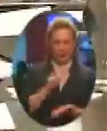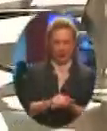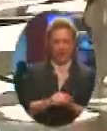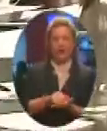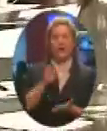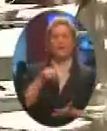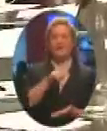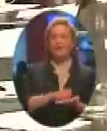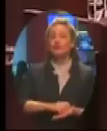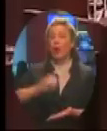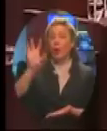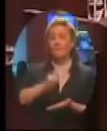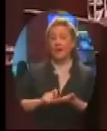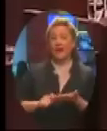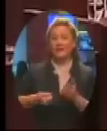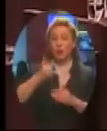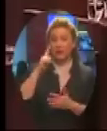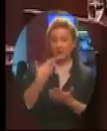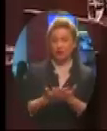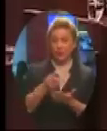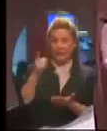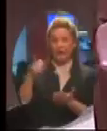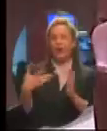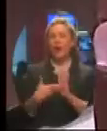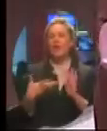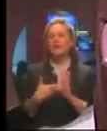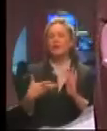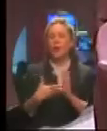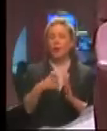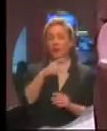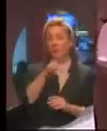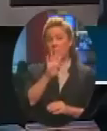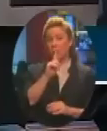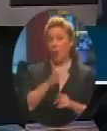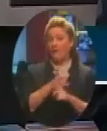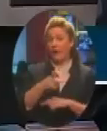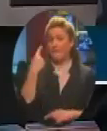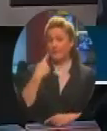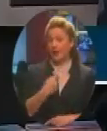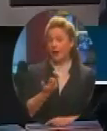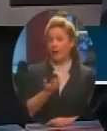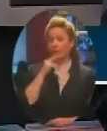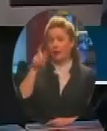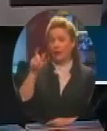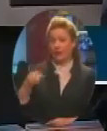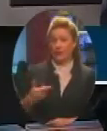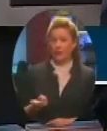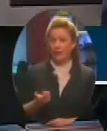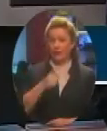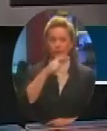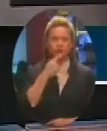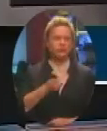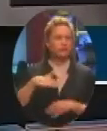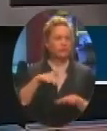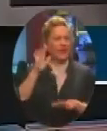מכתב ליועץ המשפטי לממשלה כדי שיבדוק האם בתגובתו לא עבר נתניהו עבירה פלילית. ראש הממשלה התבלבל. הוא